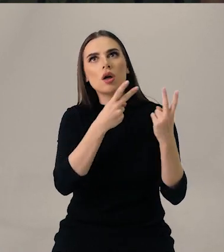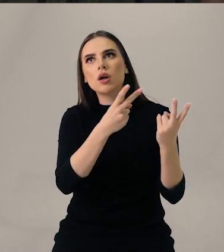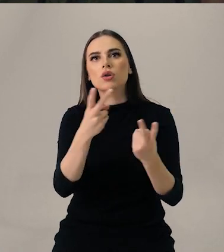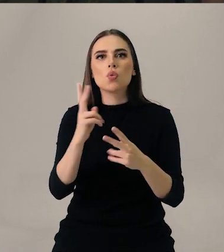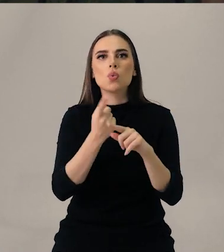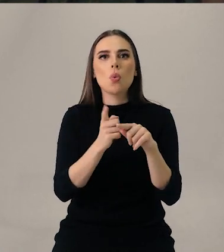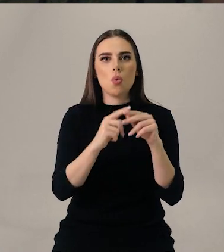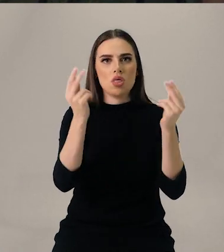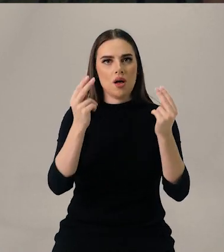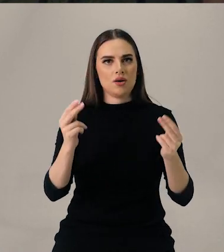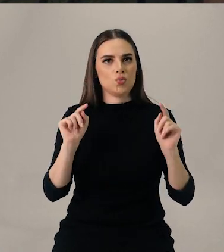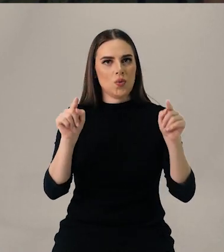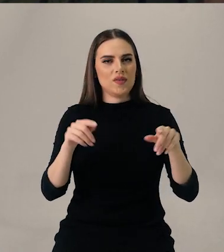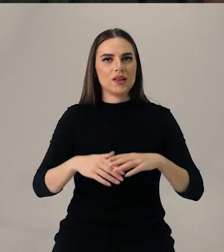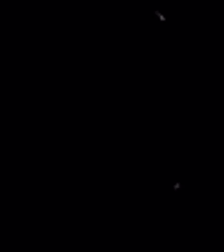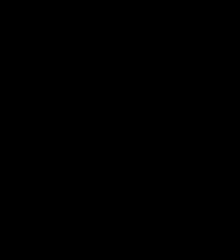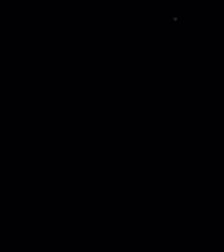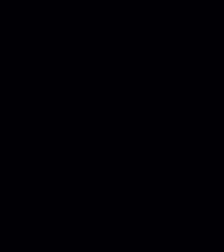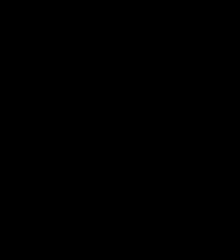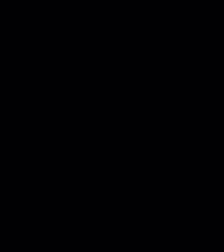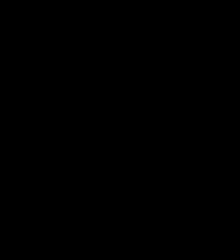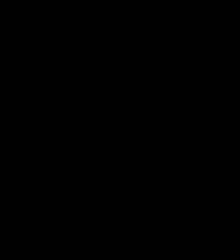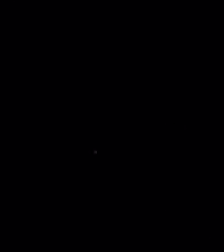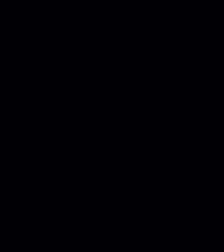понять, что же на ней все-таки написано.